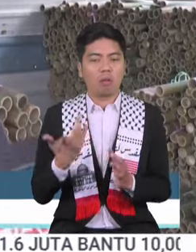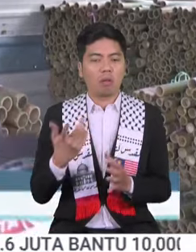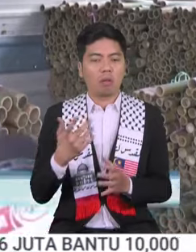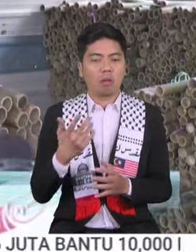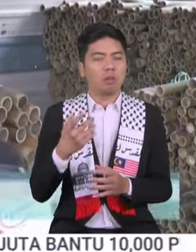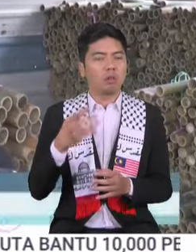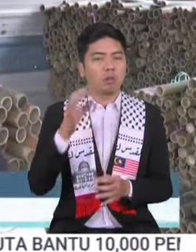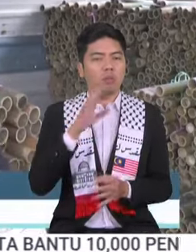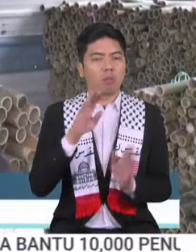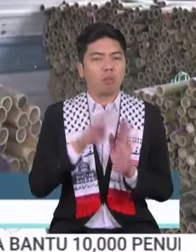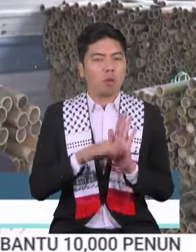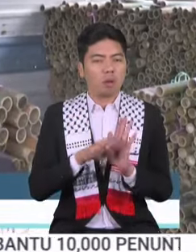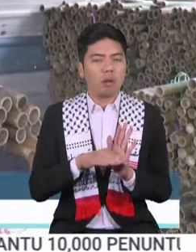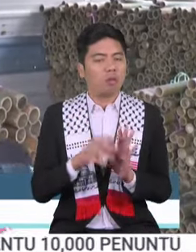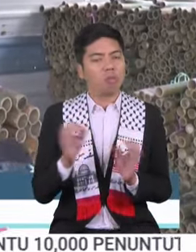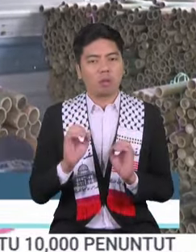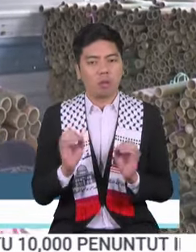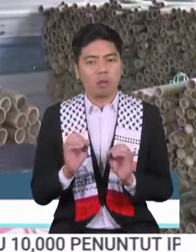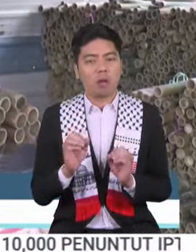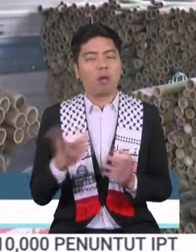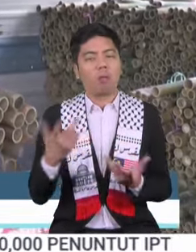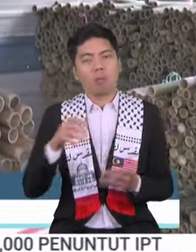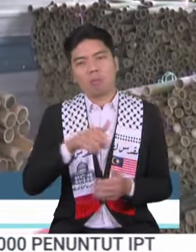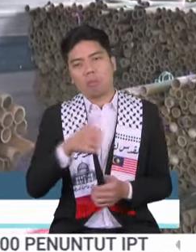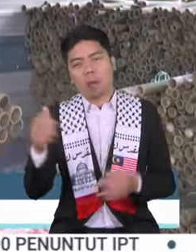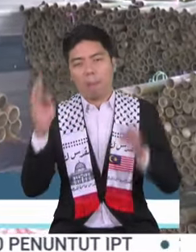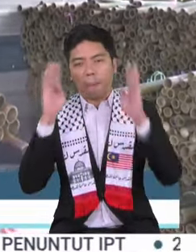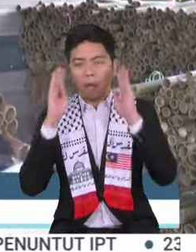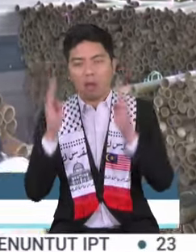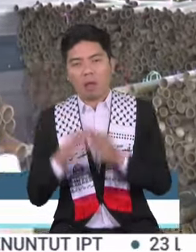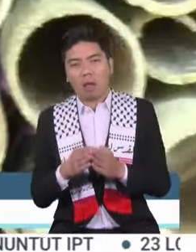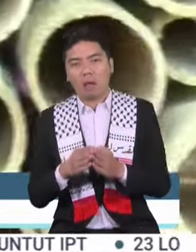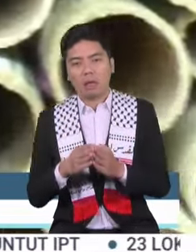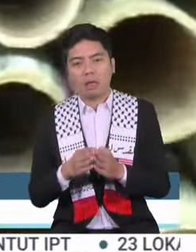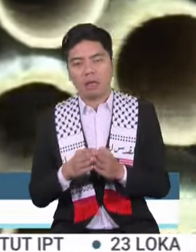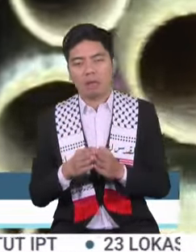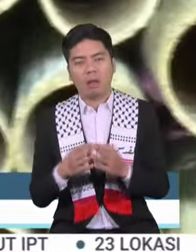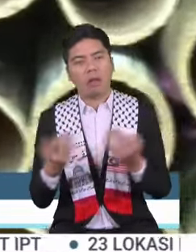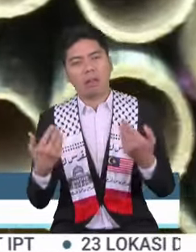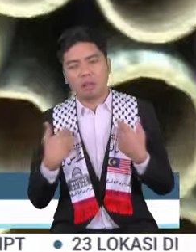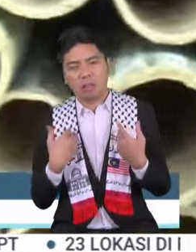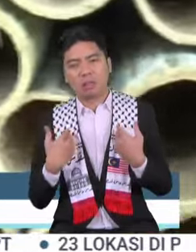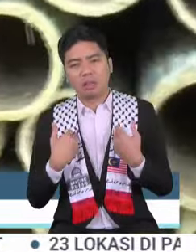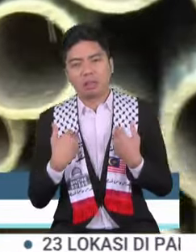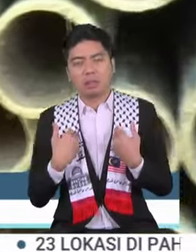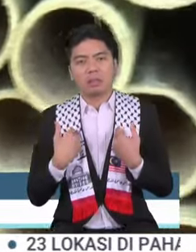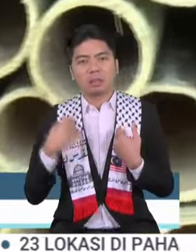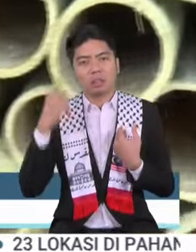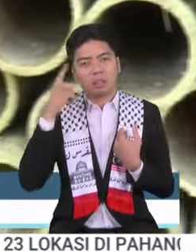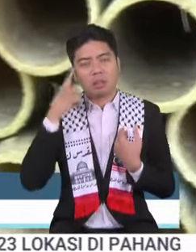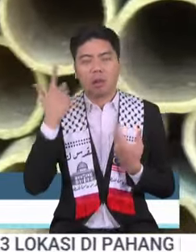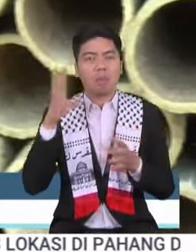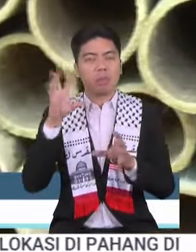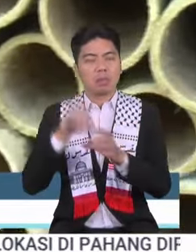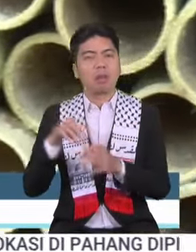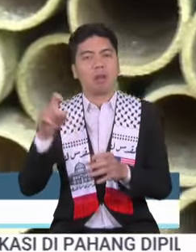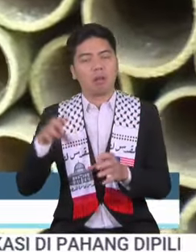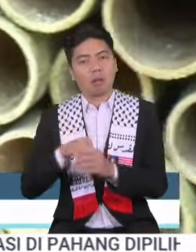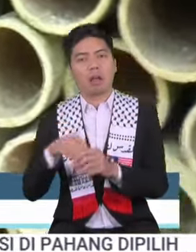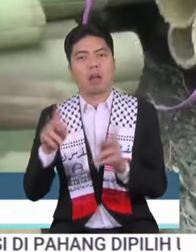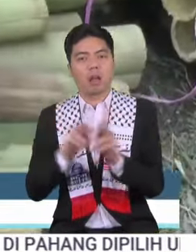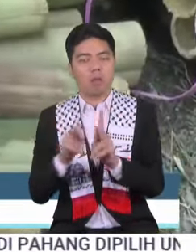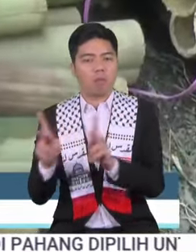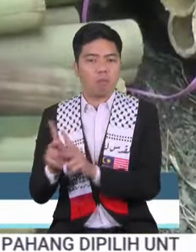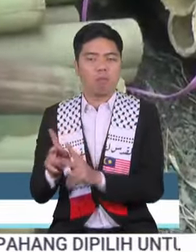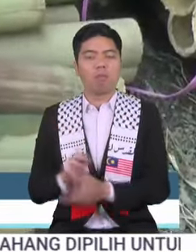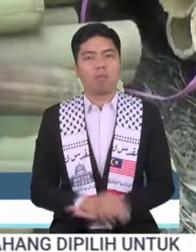dah. Kalau dekat area depan pun, dia pun dalam dalaman lah. Kan? Macam tu je